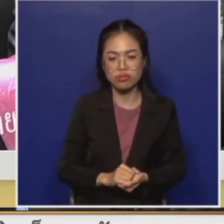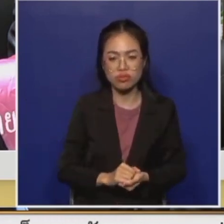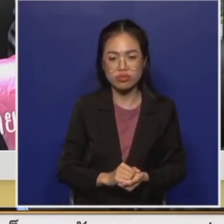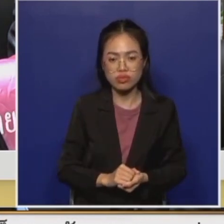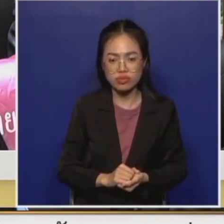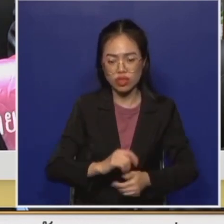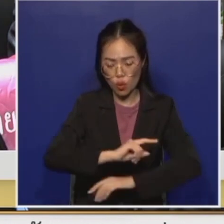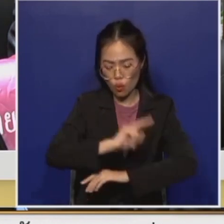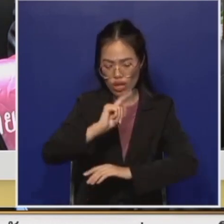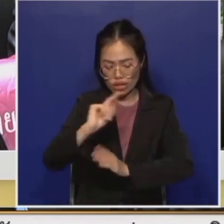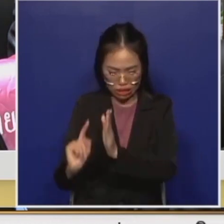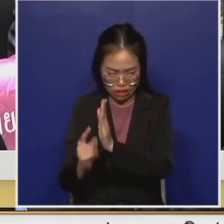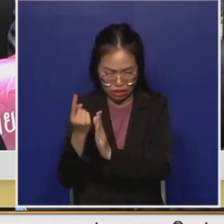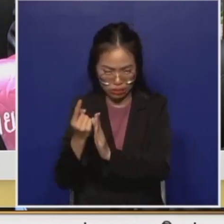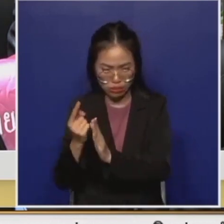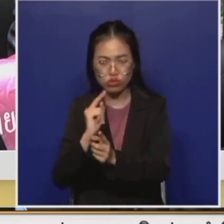ในวนทเราถแหลงอภิบราย